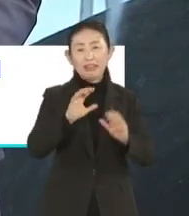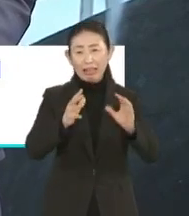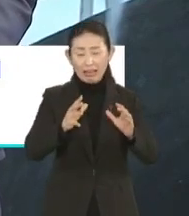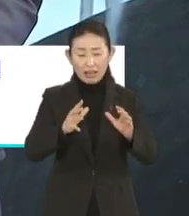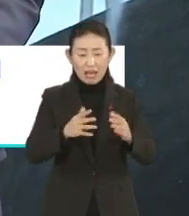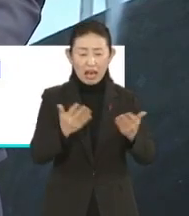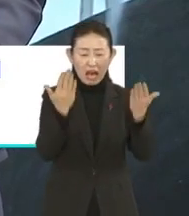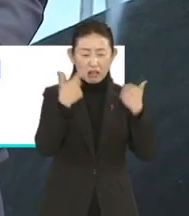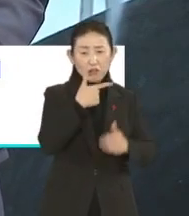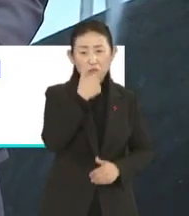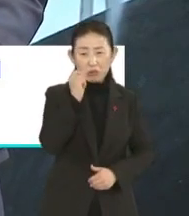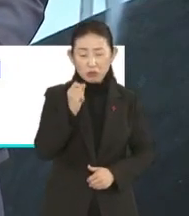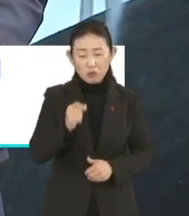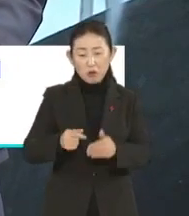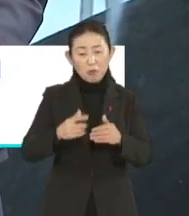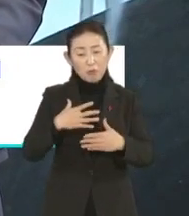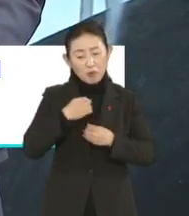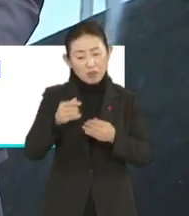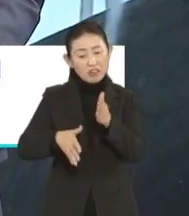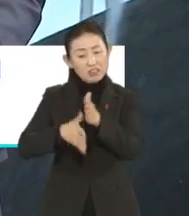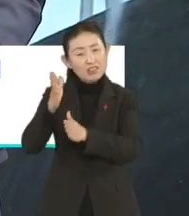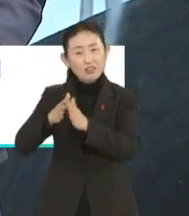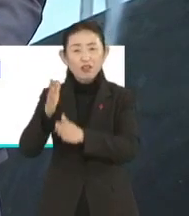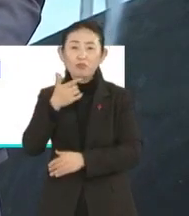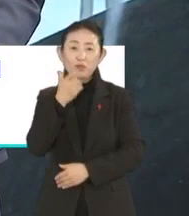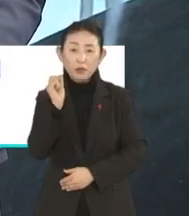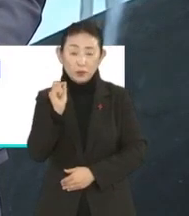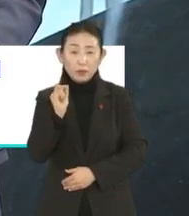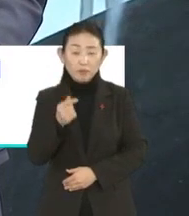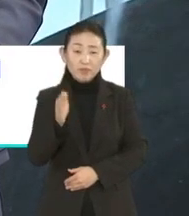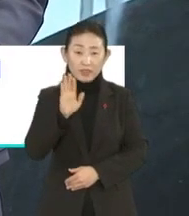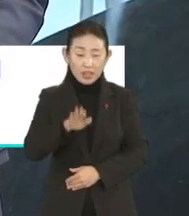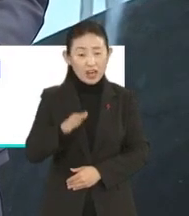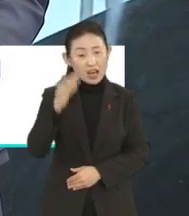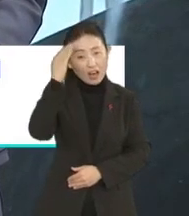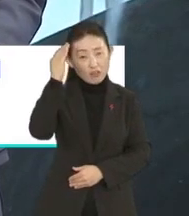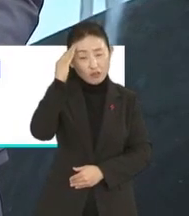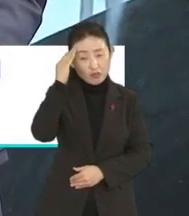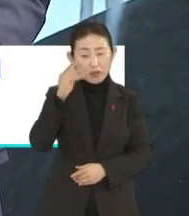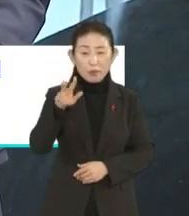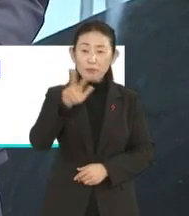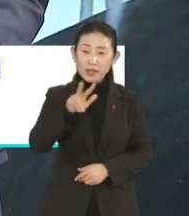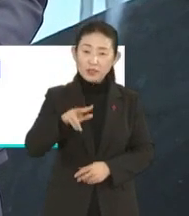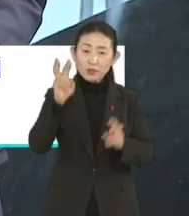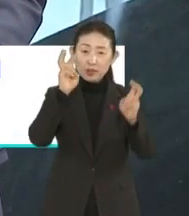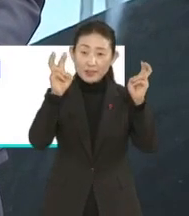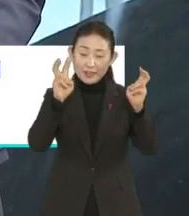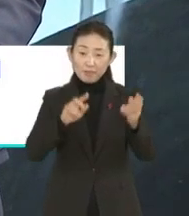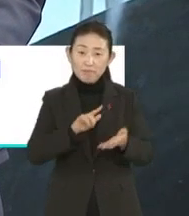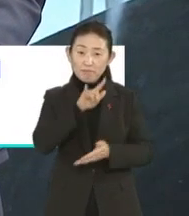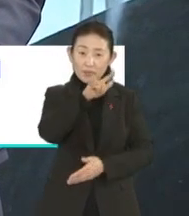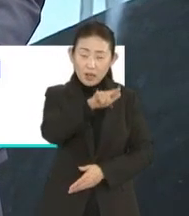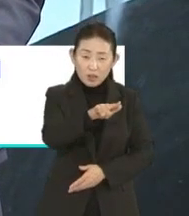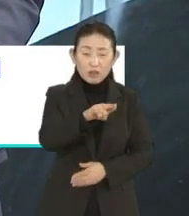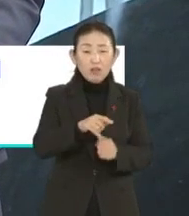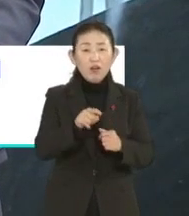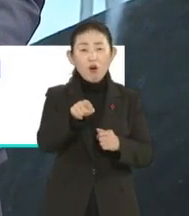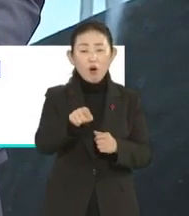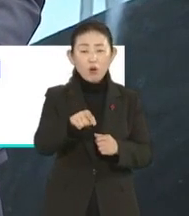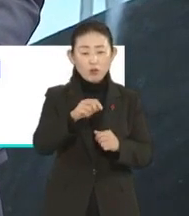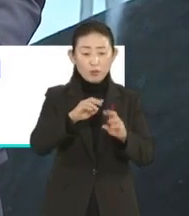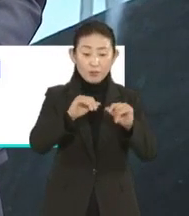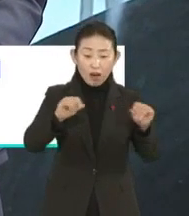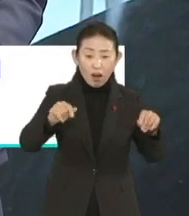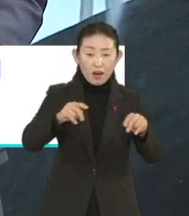부족한데요. 현지에 진출한 국내 발전회사가 현지 주민들을 위한 학교 신축과 우물 파주기 등 선한 영향력을